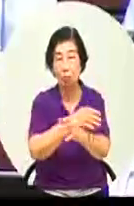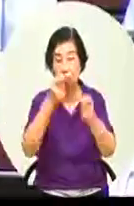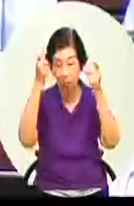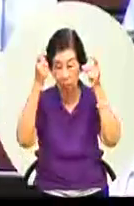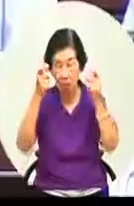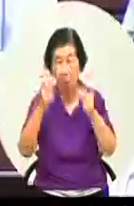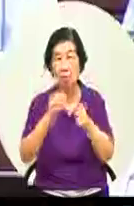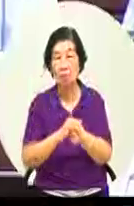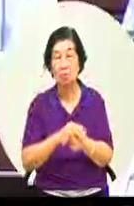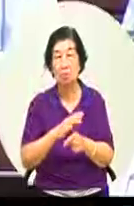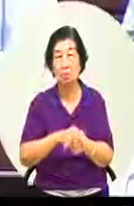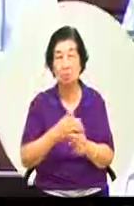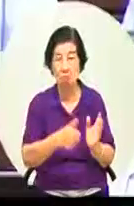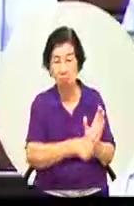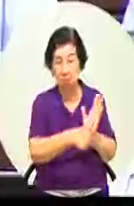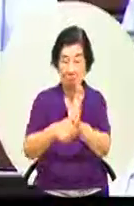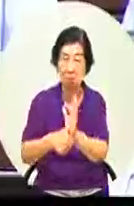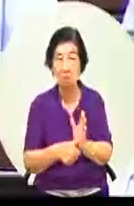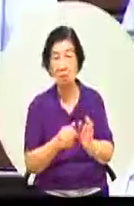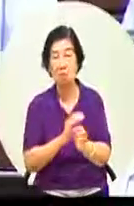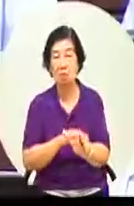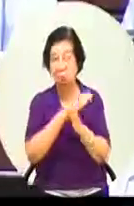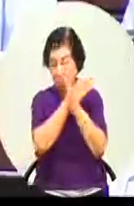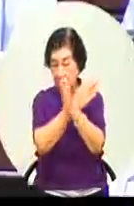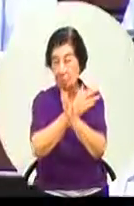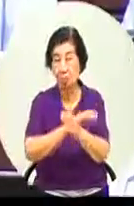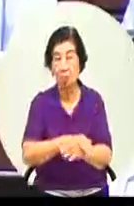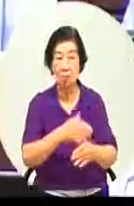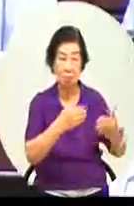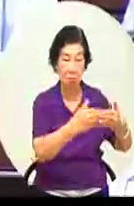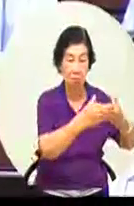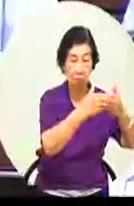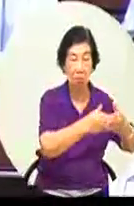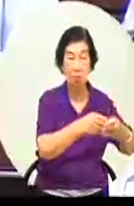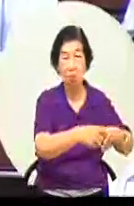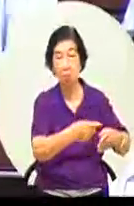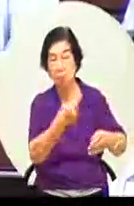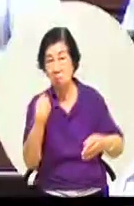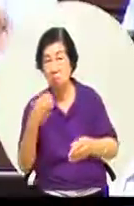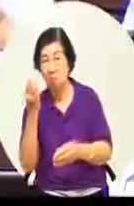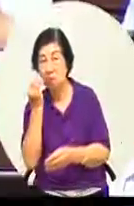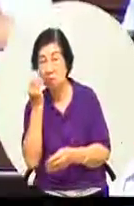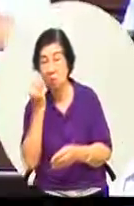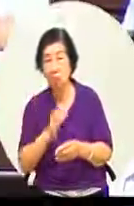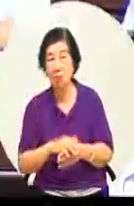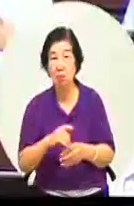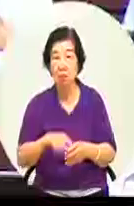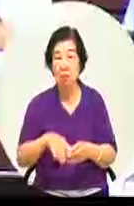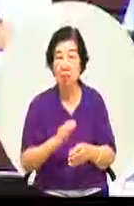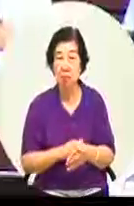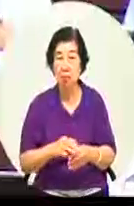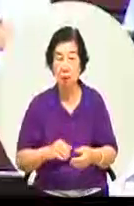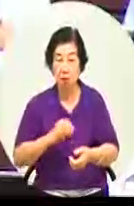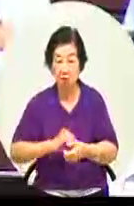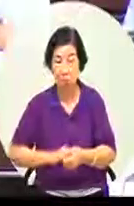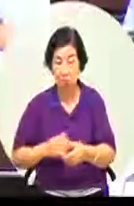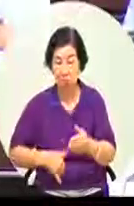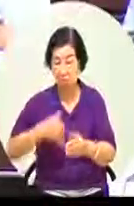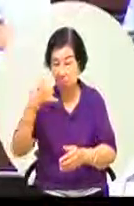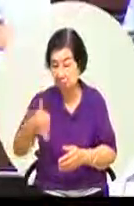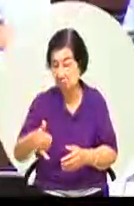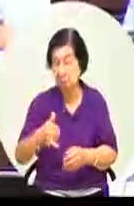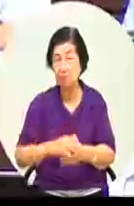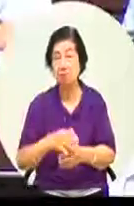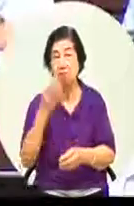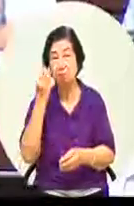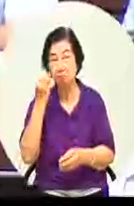客来了之后它急速的成长，所以那个地方变成很多陆客来都必去之处，所以在这个状况之